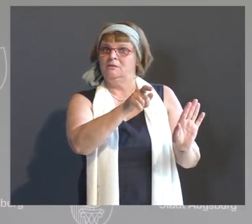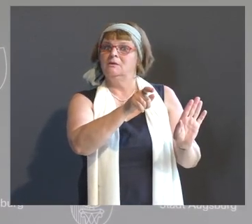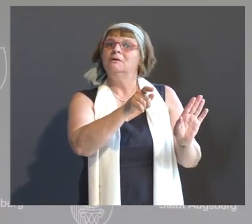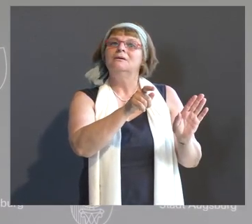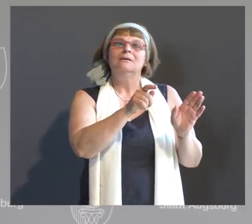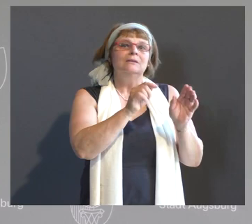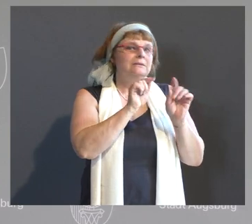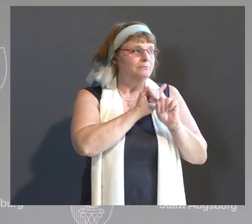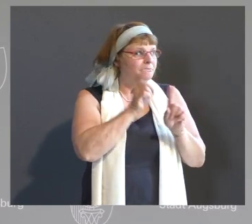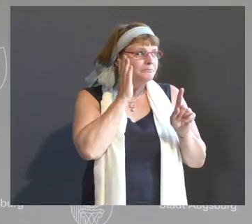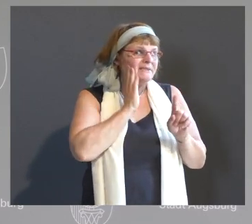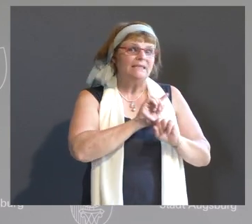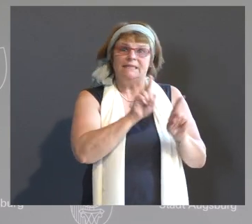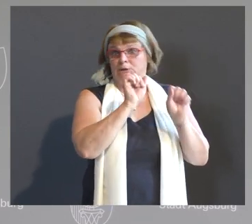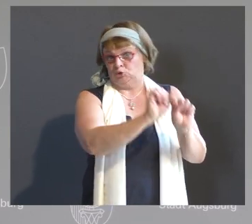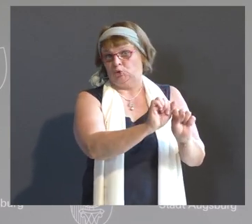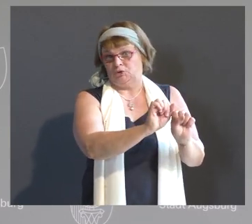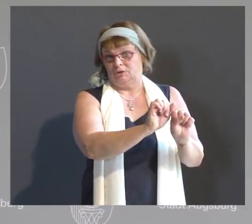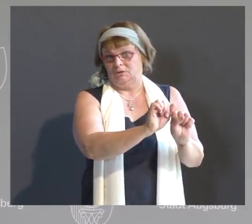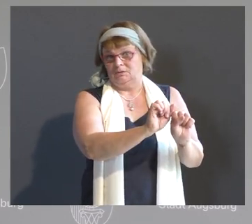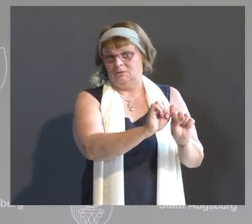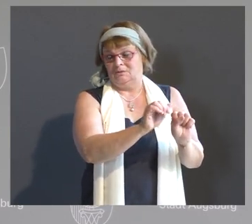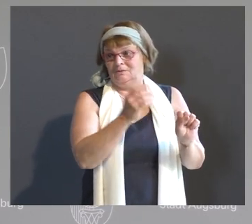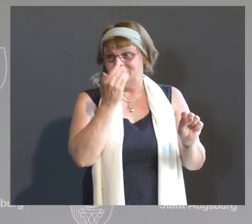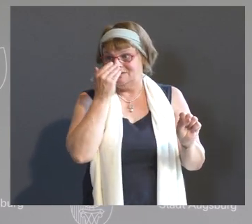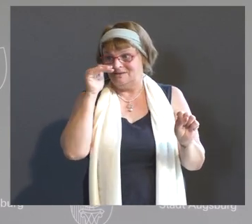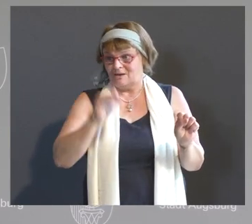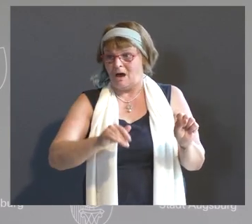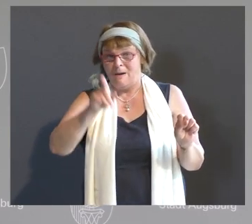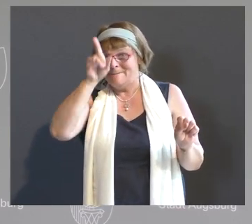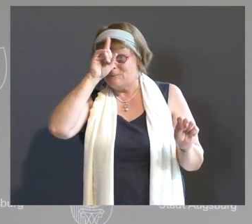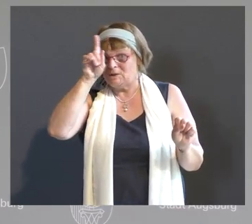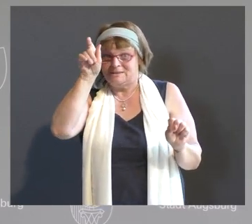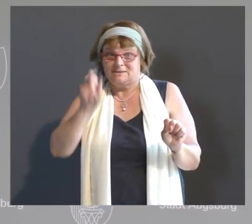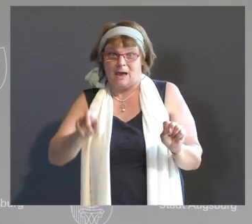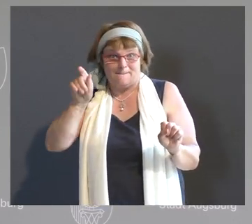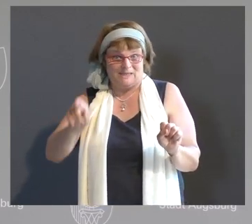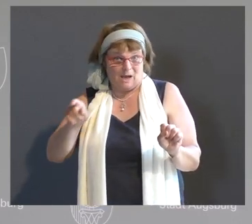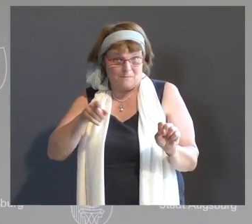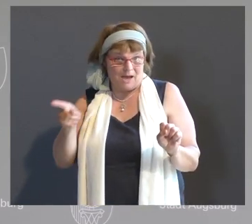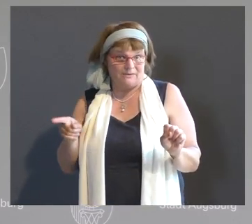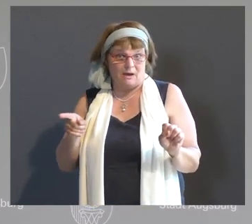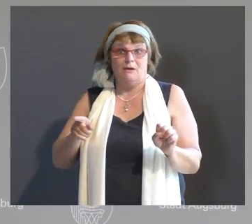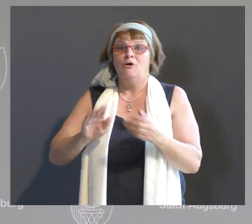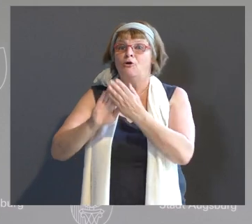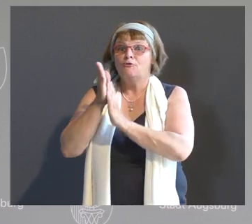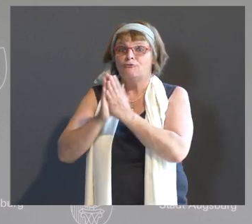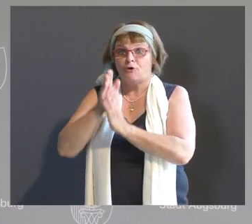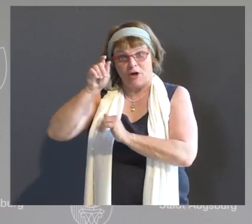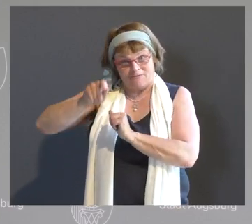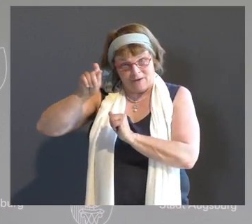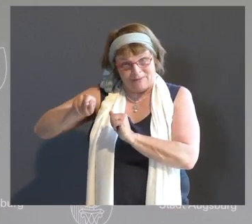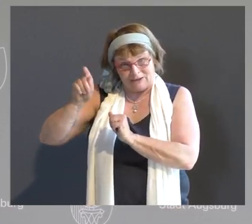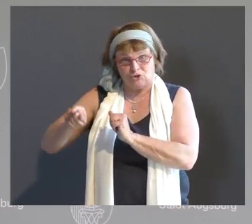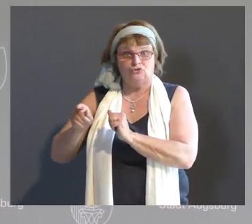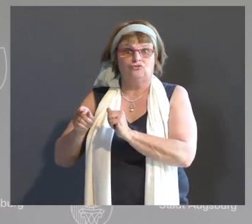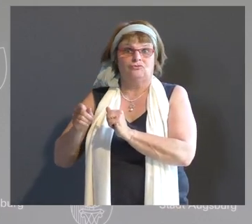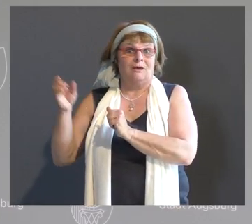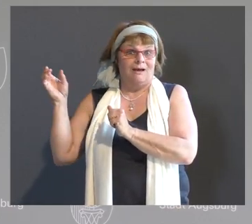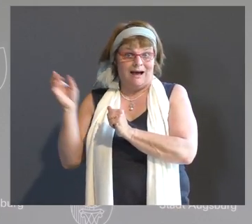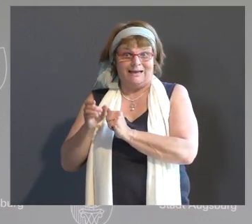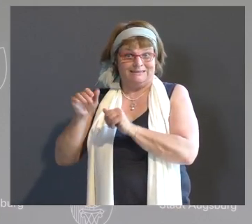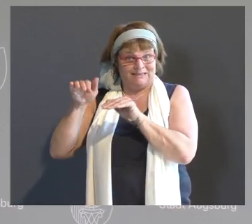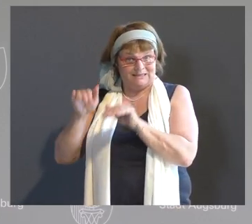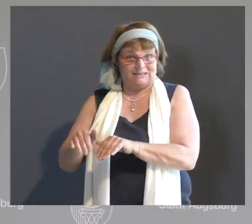Deckung. Wenn Polizeibeamte, wenn Feuerwehrleute, wenn Rettungskräfte zu einem Einsatz unterwegs sind, dann hängt das